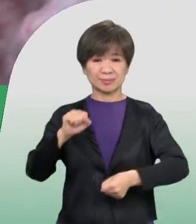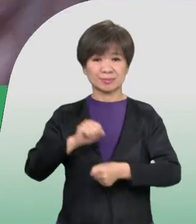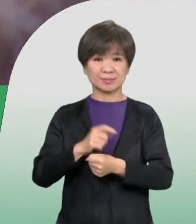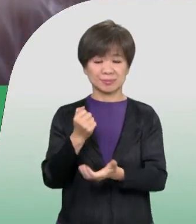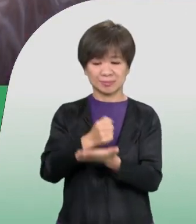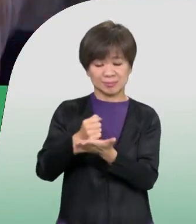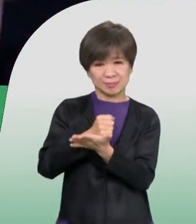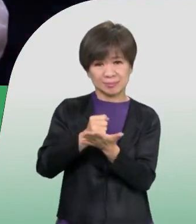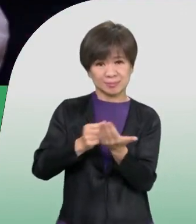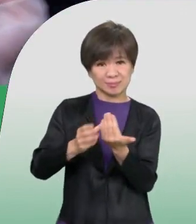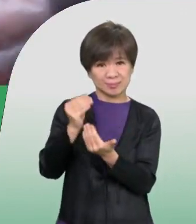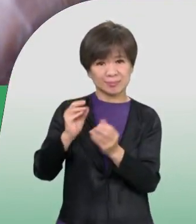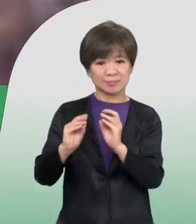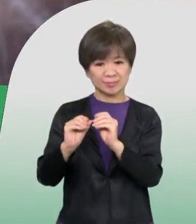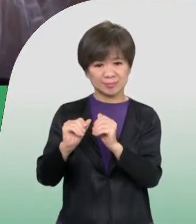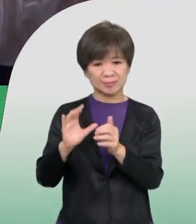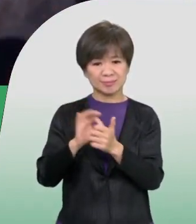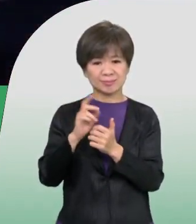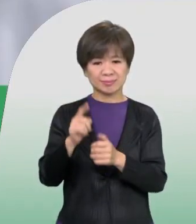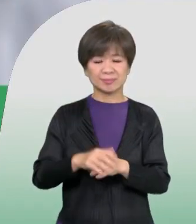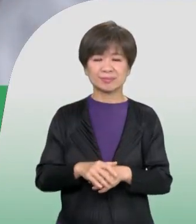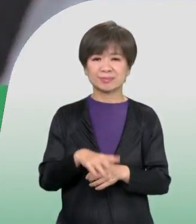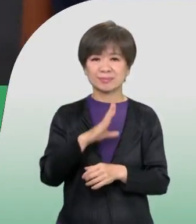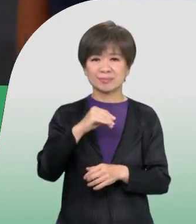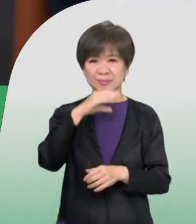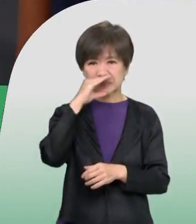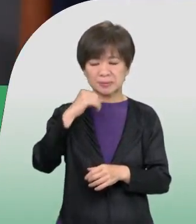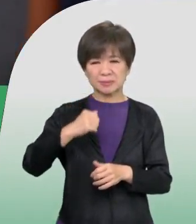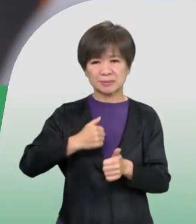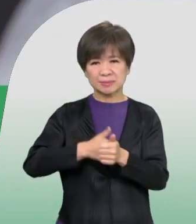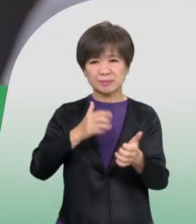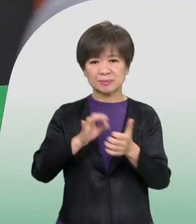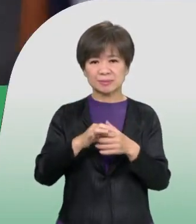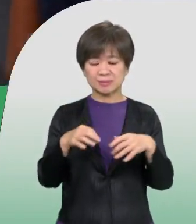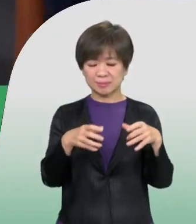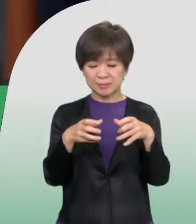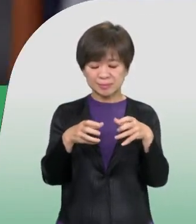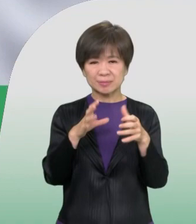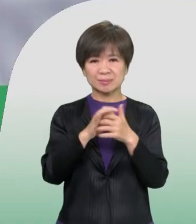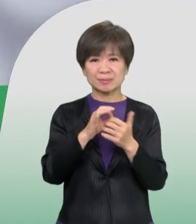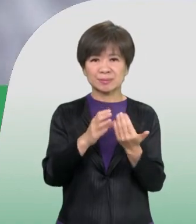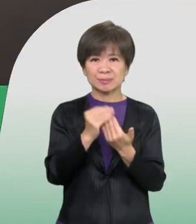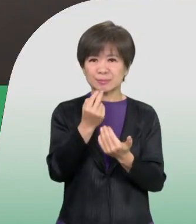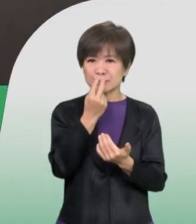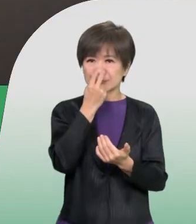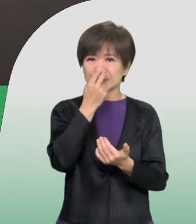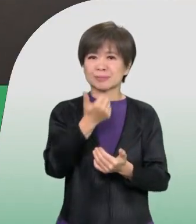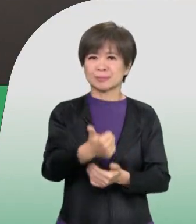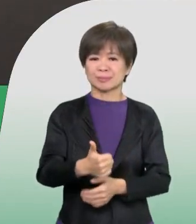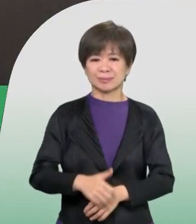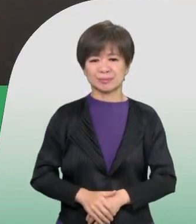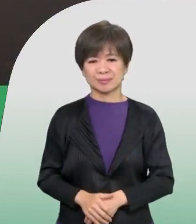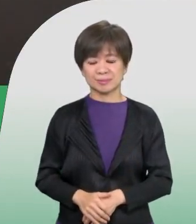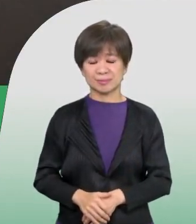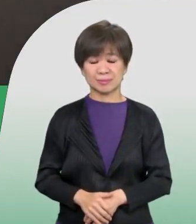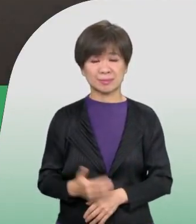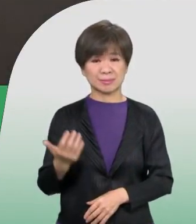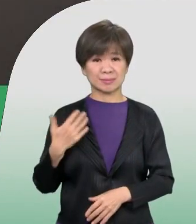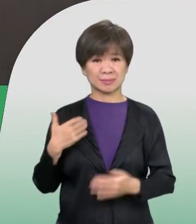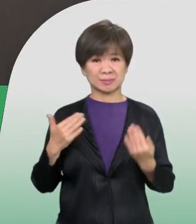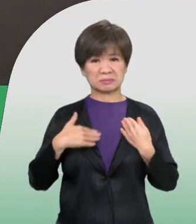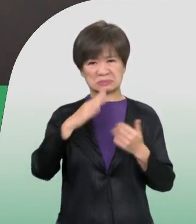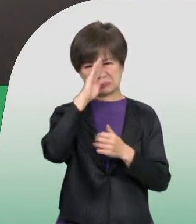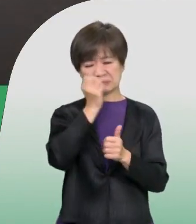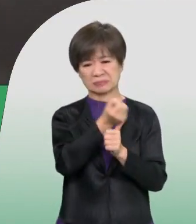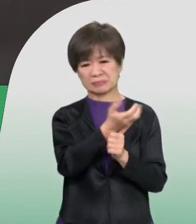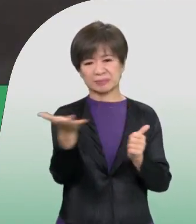茶粉，本八十天内落鸡卵糕，充满浓浓的客家茶香。 疫情的时间啊，就刚好